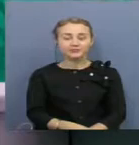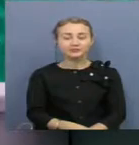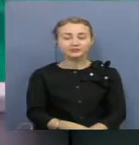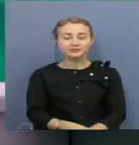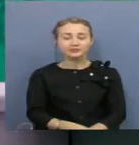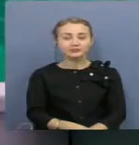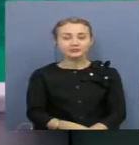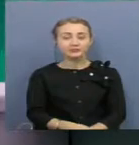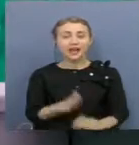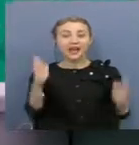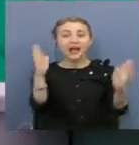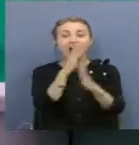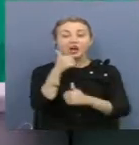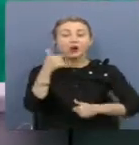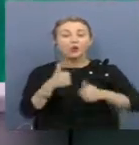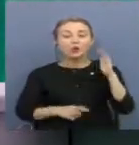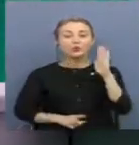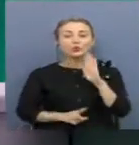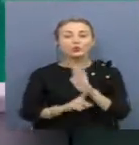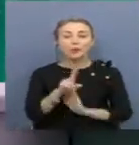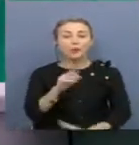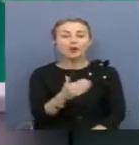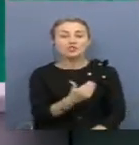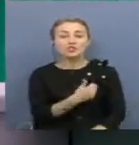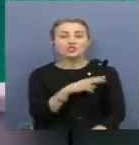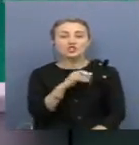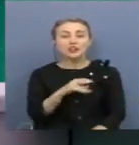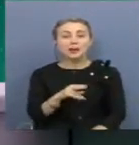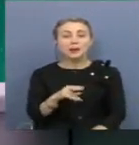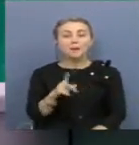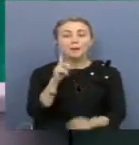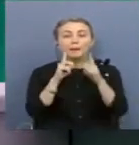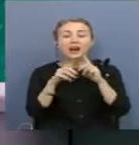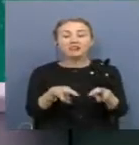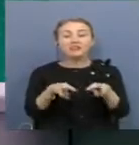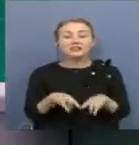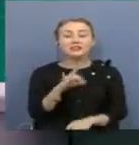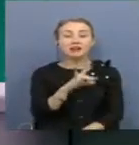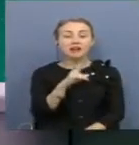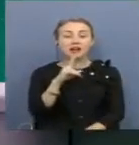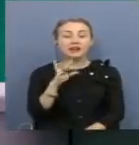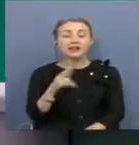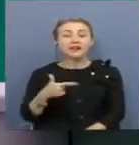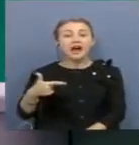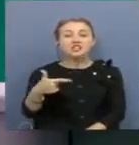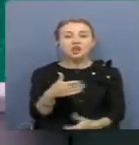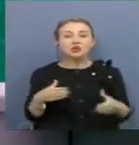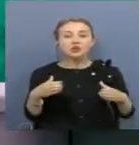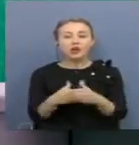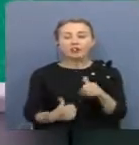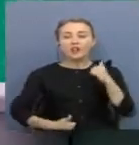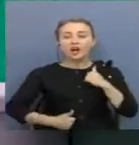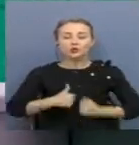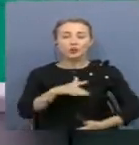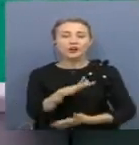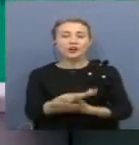Қазақстан Республикасы үкімет мүшелері мен азаматтық қоғамның мұрындық болуымен бастау алған Эко-челлендж Ақмола аймағында да